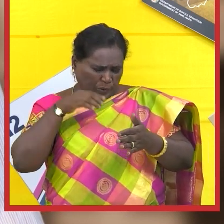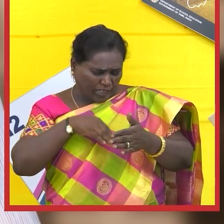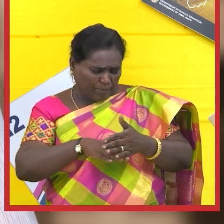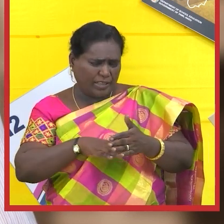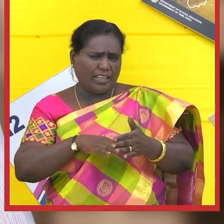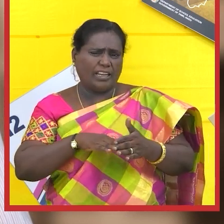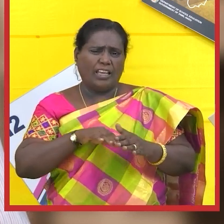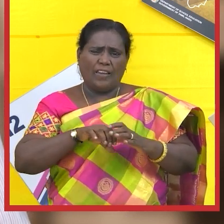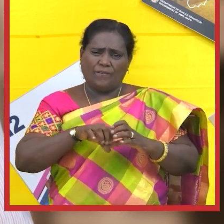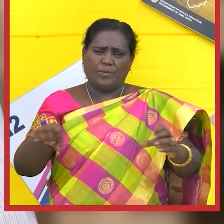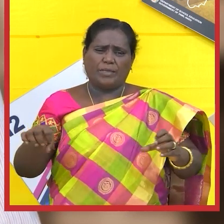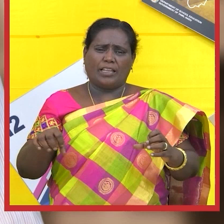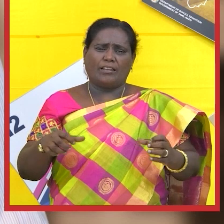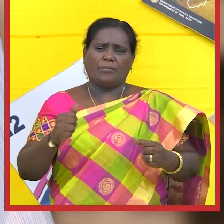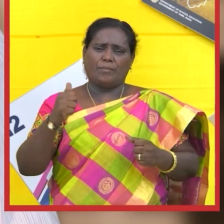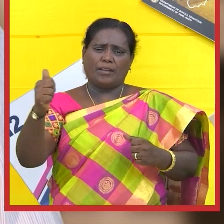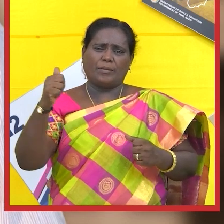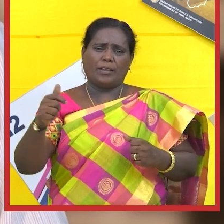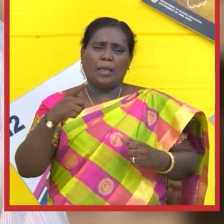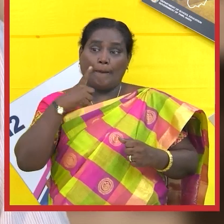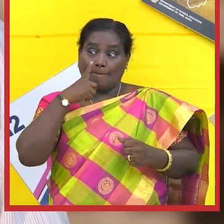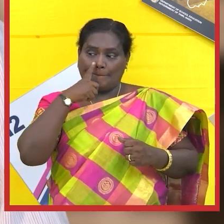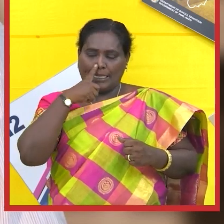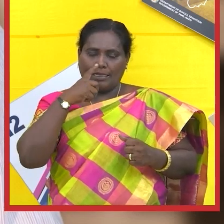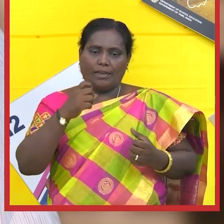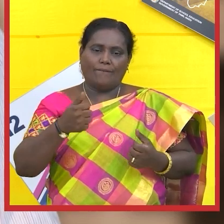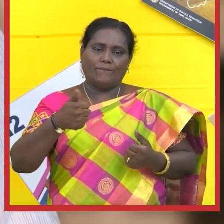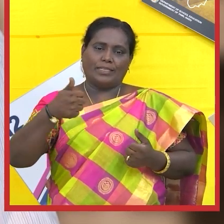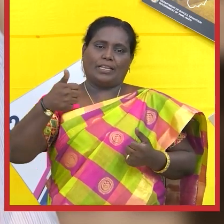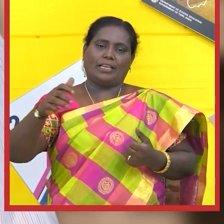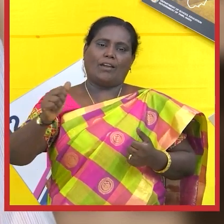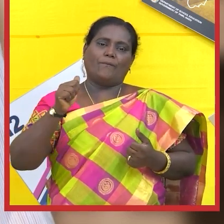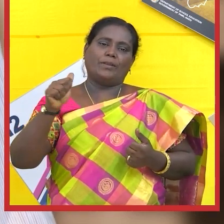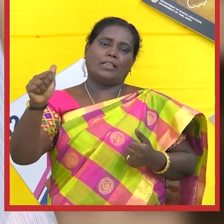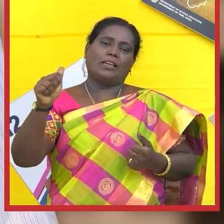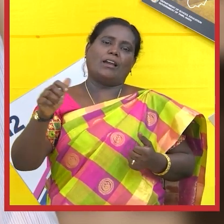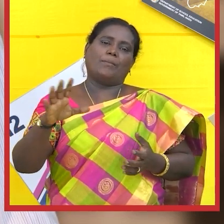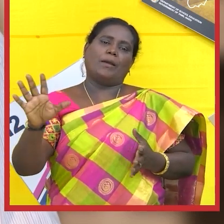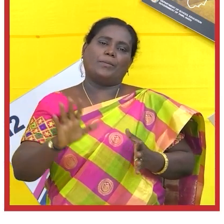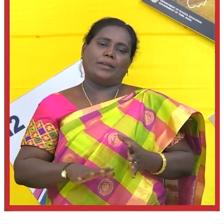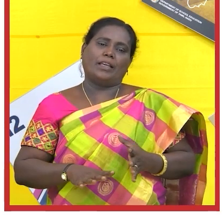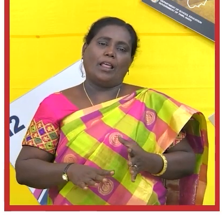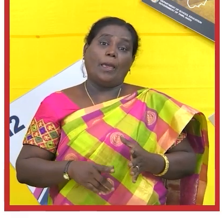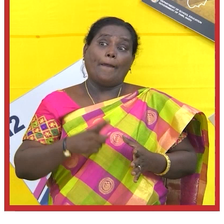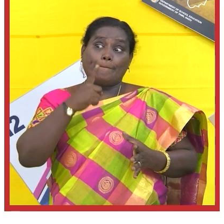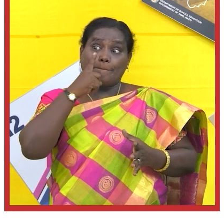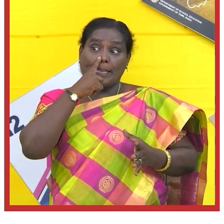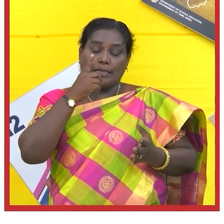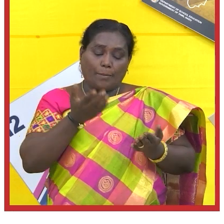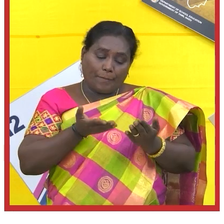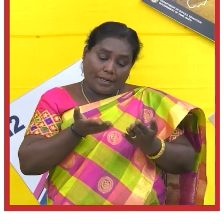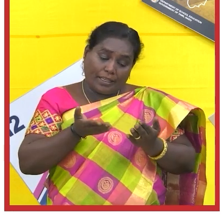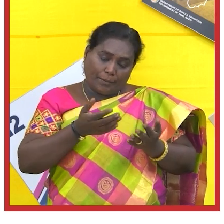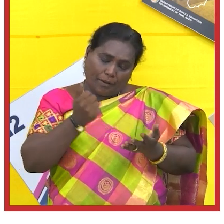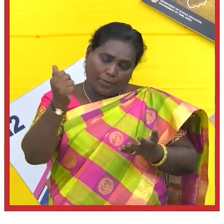மக்களிடமிருந்து நீக்குவதற்காக பாடுபட்டது, பெண் விடுதலைக்காக மிகவும் பாடுபட்டிருக்கிறார், பெண் கல்விக்காக மிகவும்